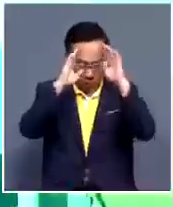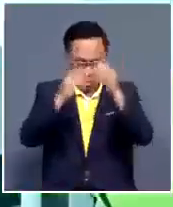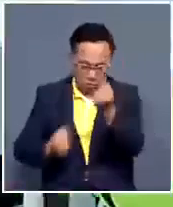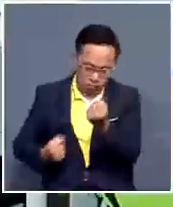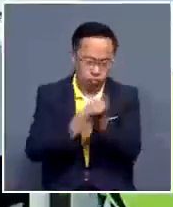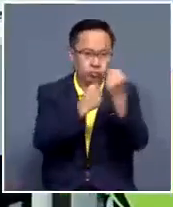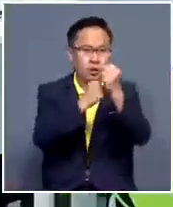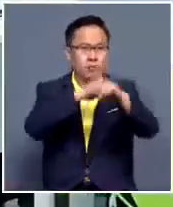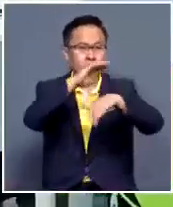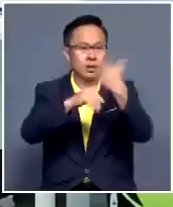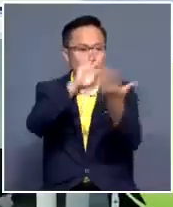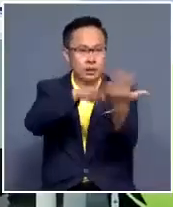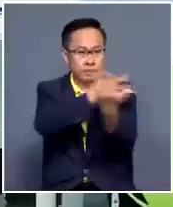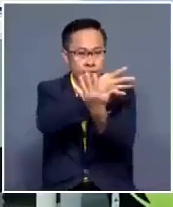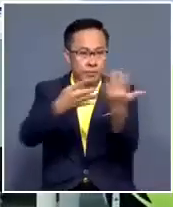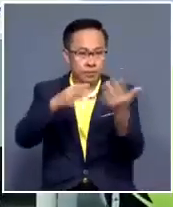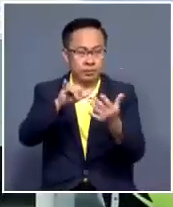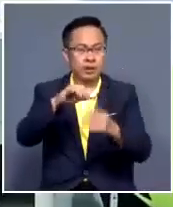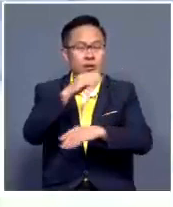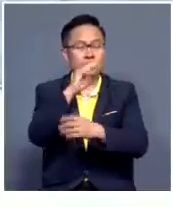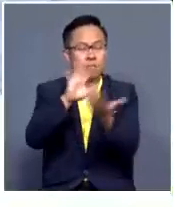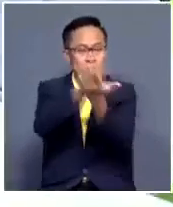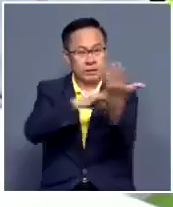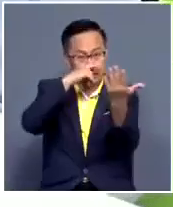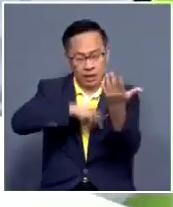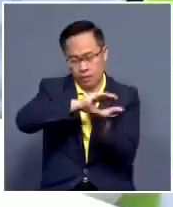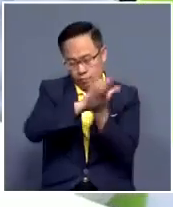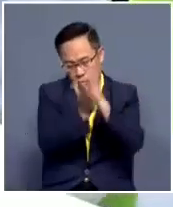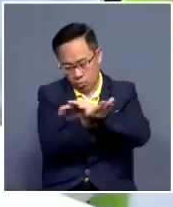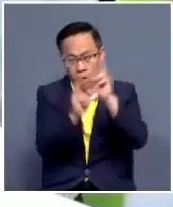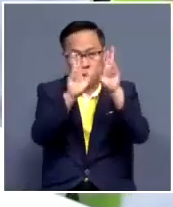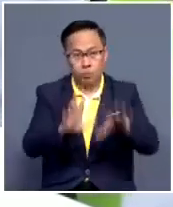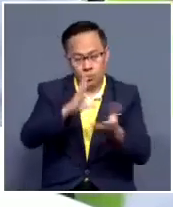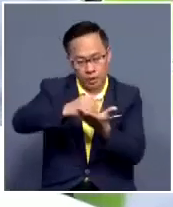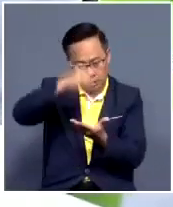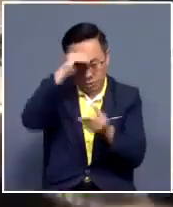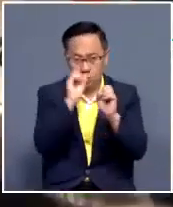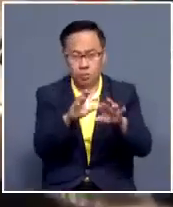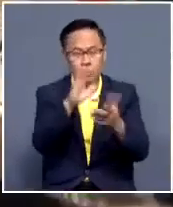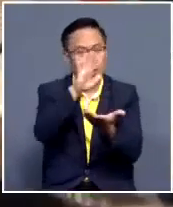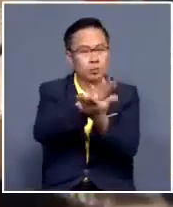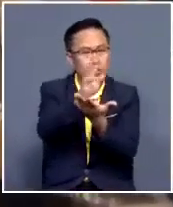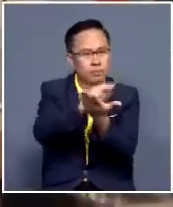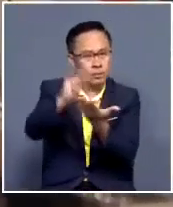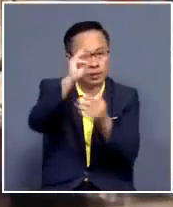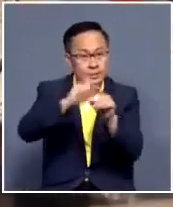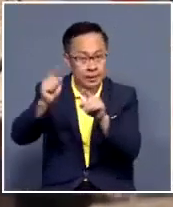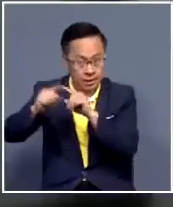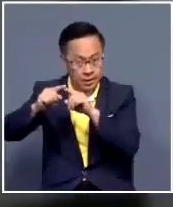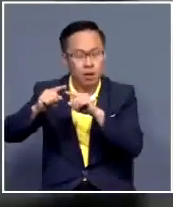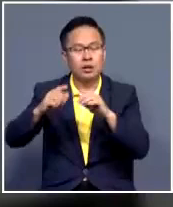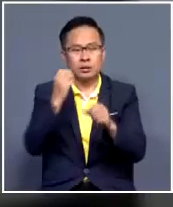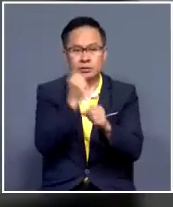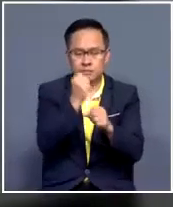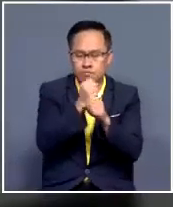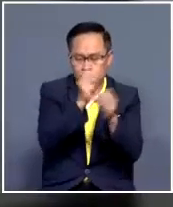ให้เกิดการขับเคลื่อนตามยุทธศาสตร์ชาติและกระตุ้นให้เกิดการปฏิรูปการจัดการเรียนการสอนในสถาบันอุดมศึกษาสร้างฐาน